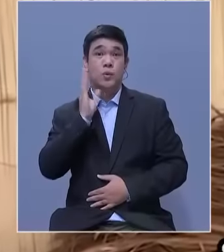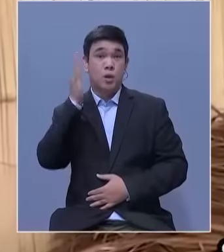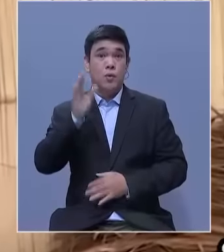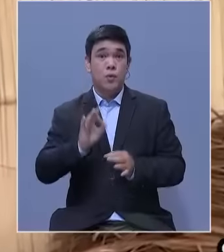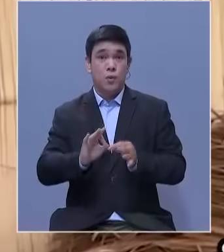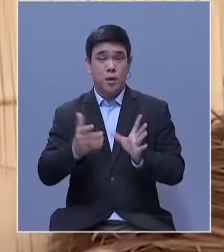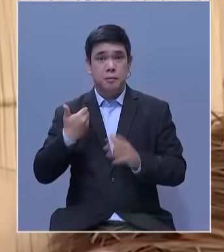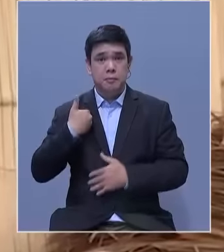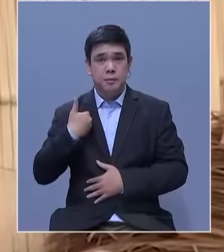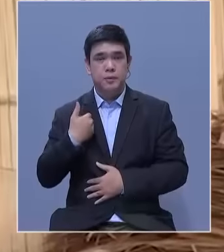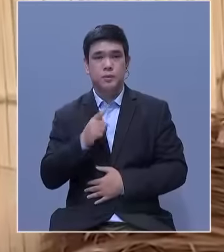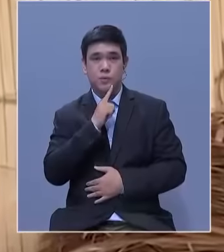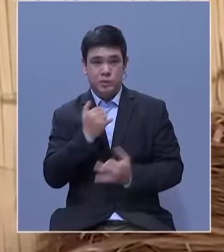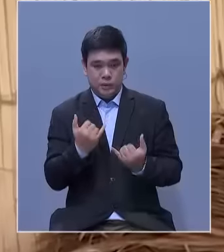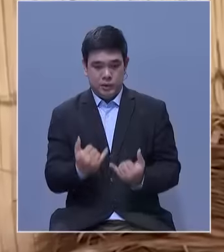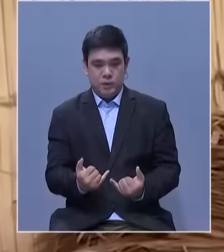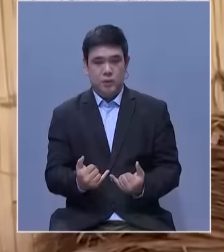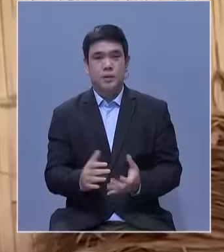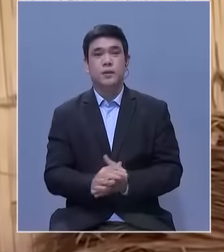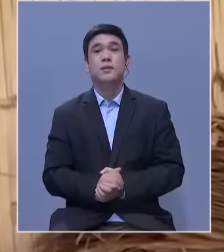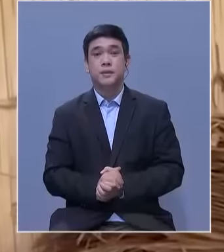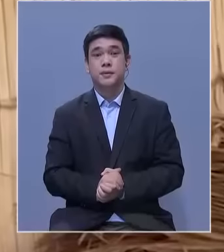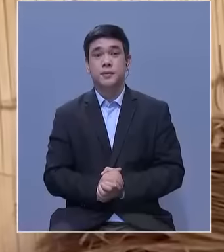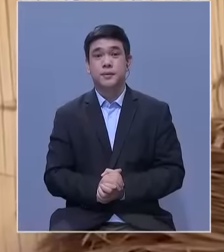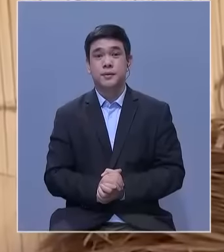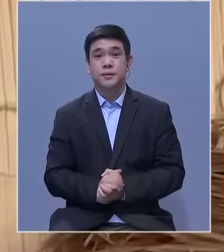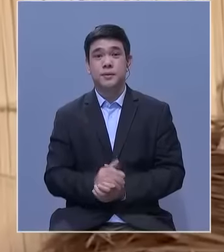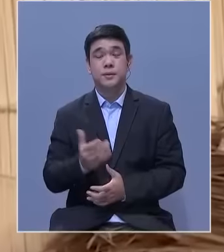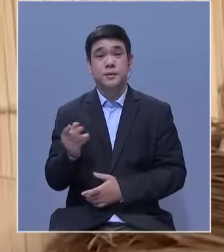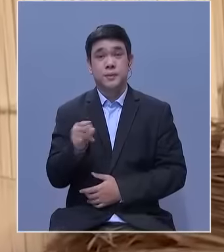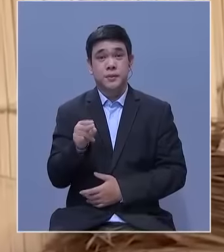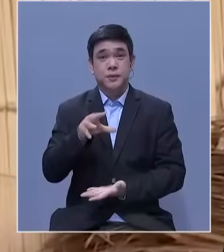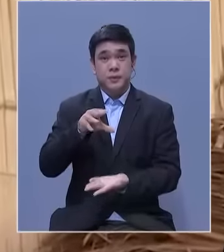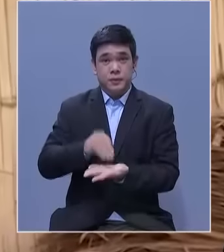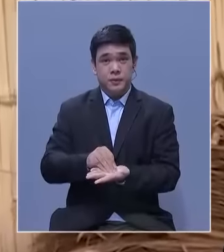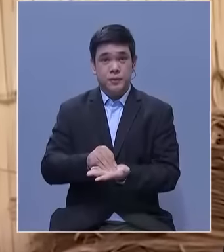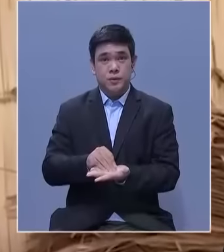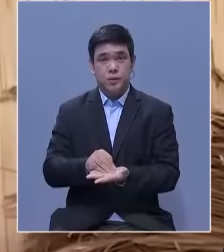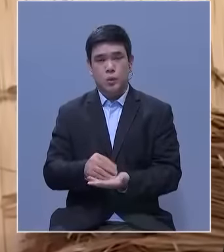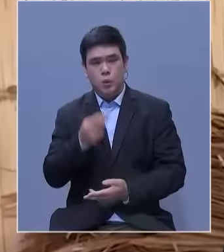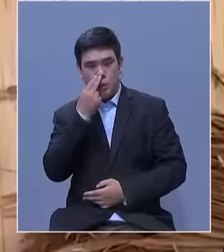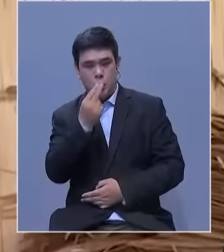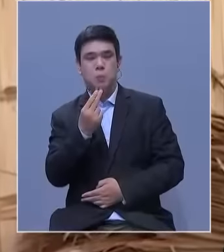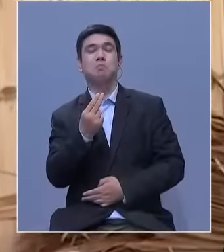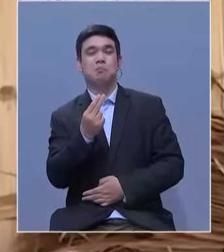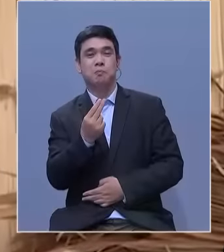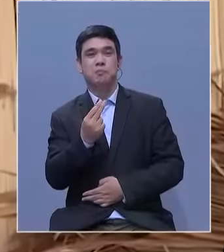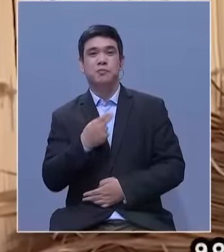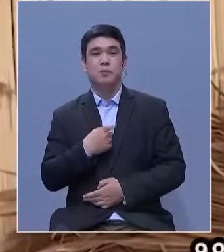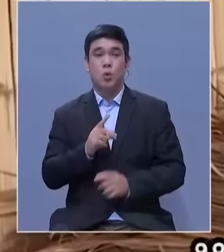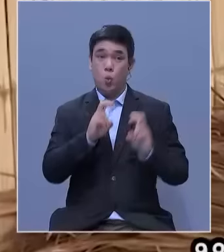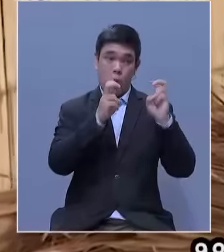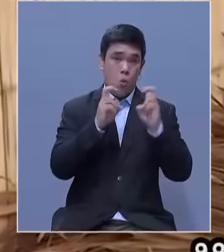ที่หนึ่งฉลองอันดับหนึ่งกันนี่ฮะพูดแล้วก็อัดไว้คนดูผมคิดว่าสองประเด็นก็